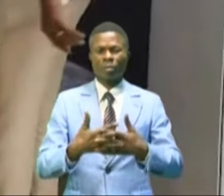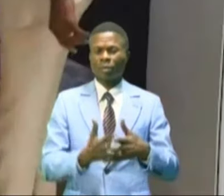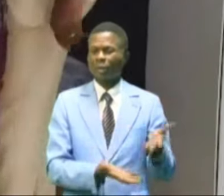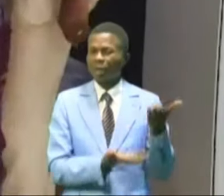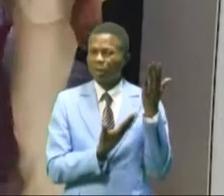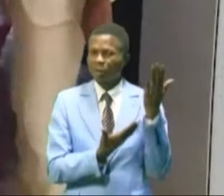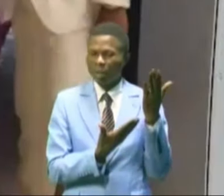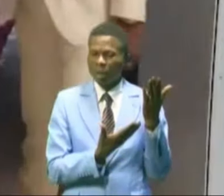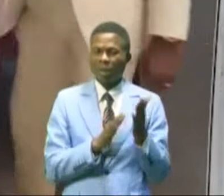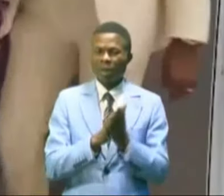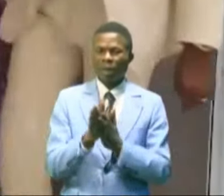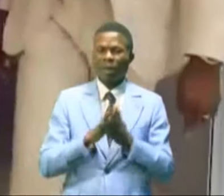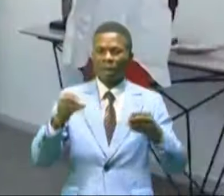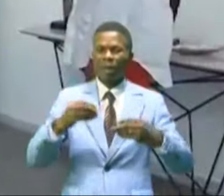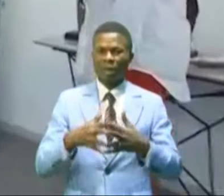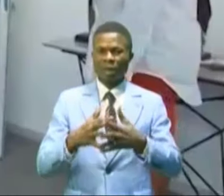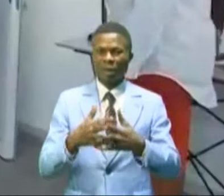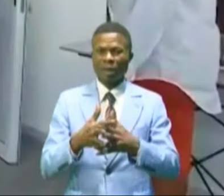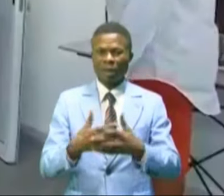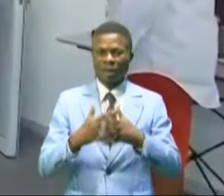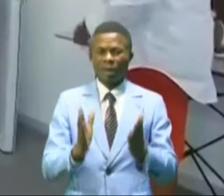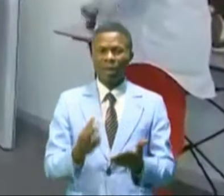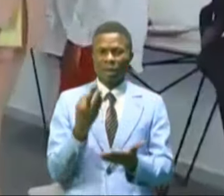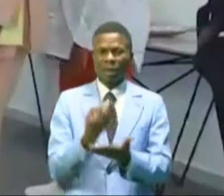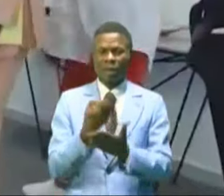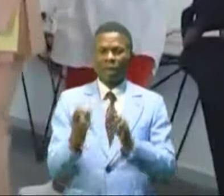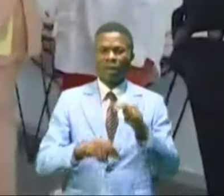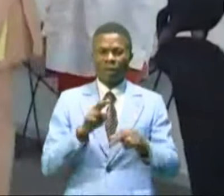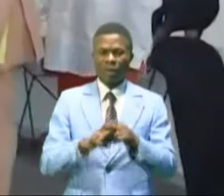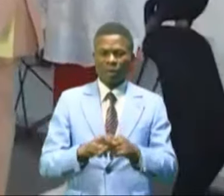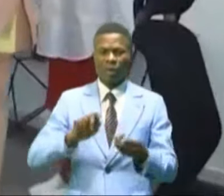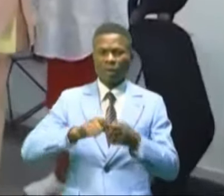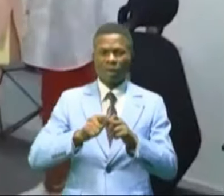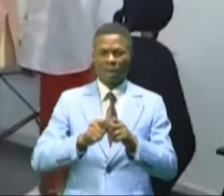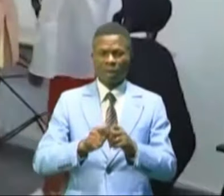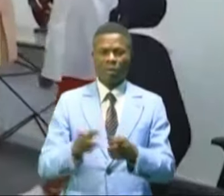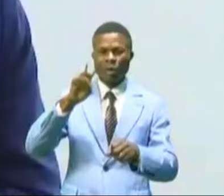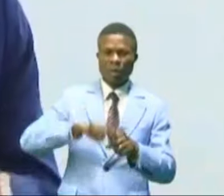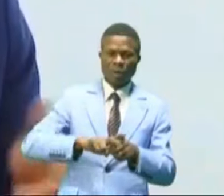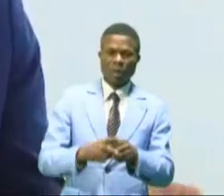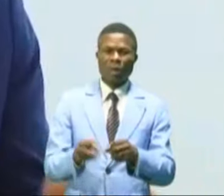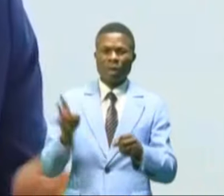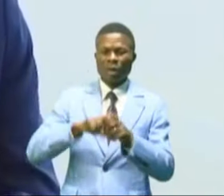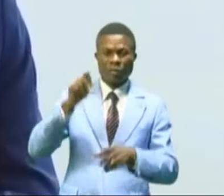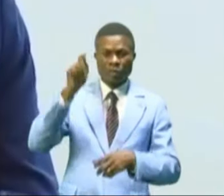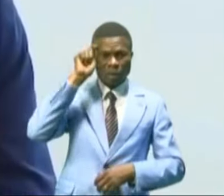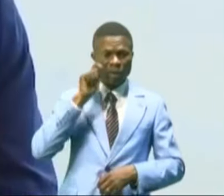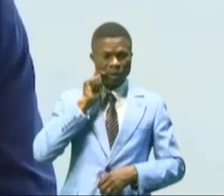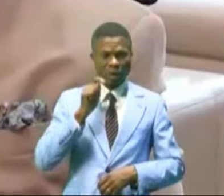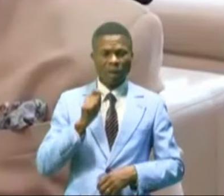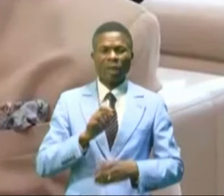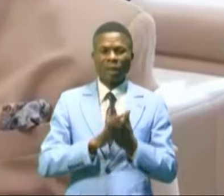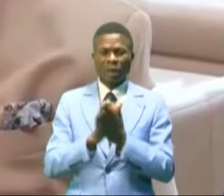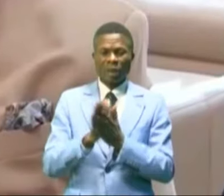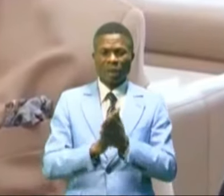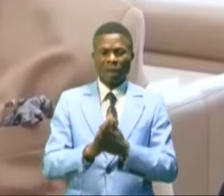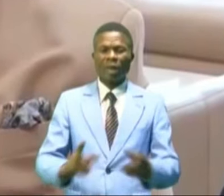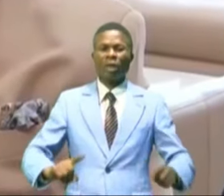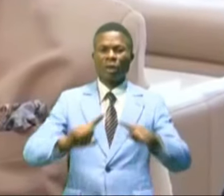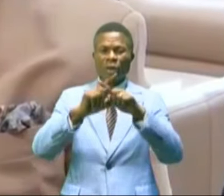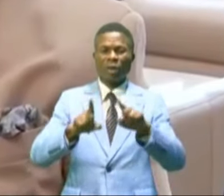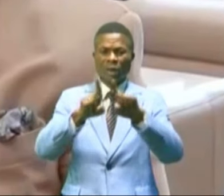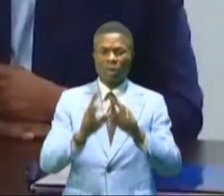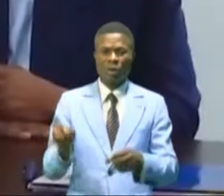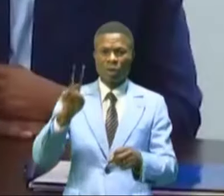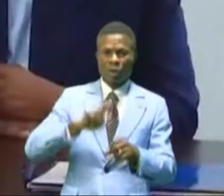significative qui confirme le partenariat entre le Fonds national de réparation des victimes de violences sexuelles liées aux conflits et victimes